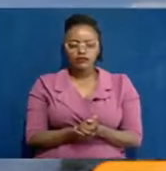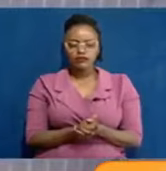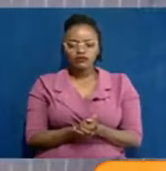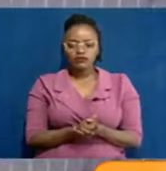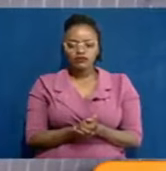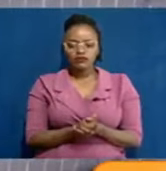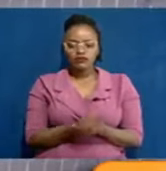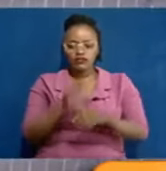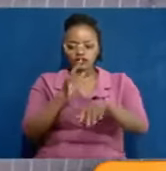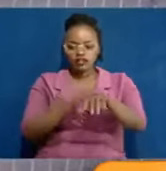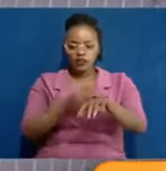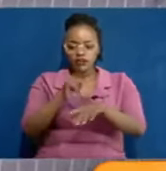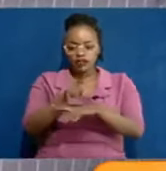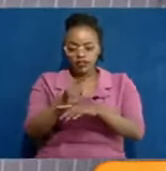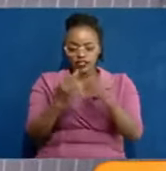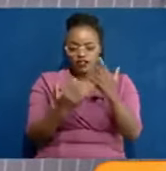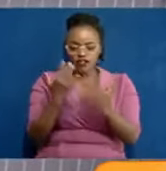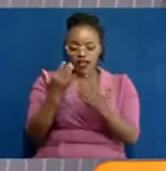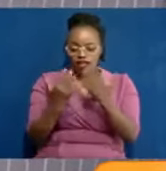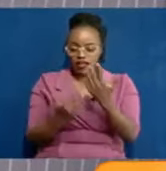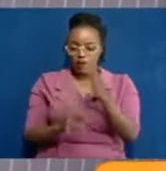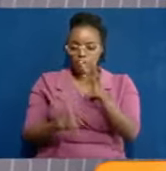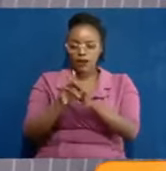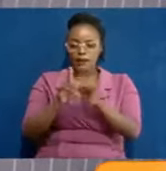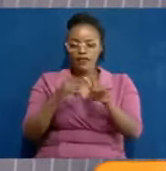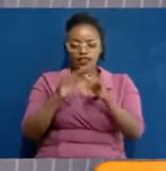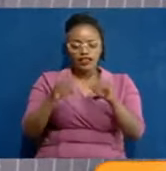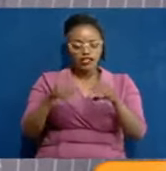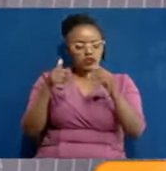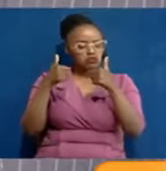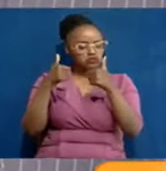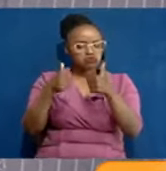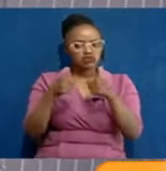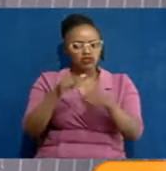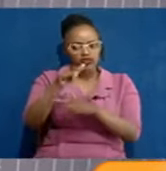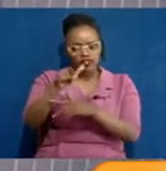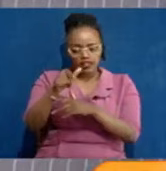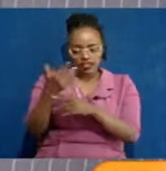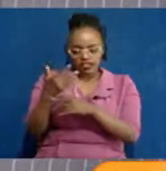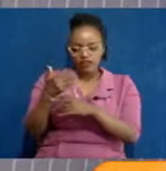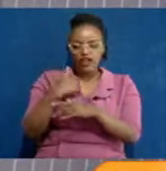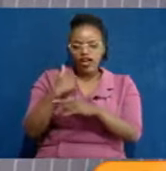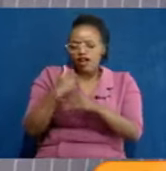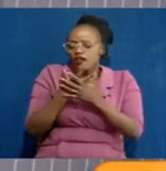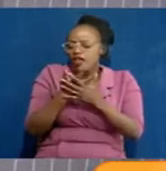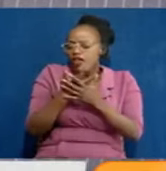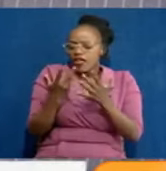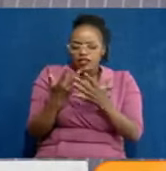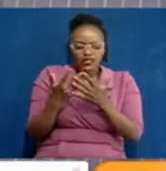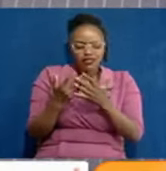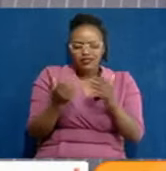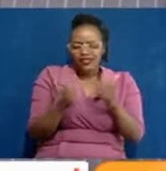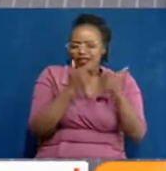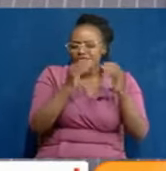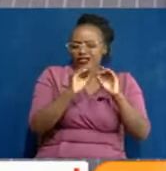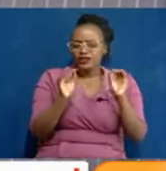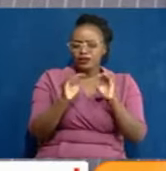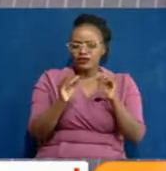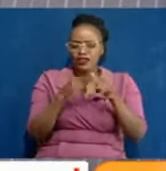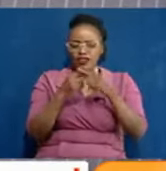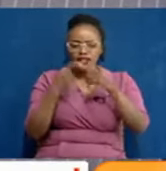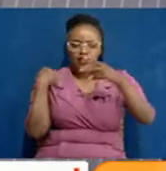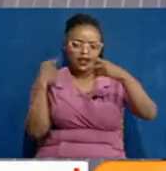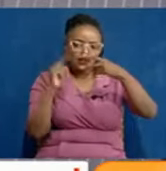At the time when the incident occurred, supply was stable on this line with no reported incidences. Number